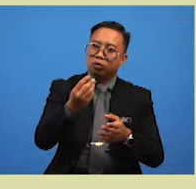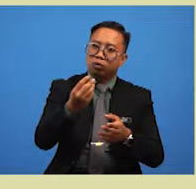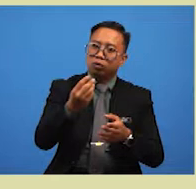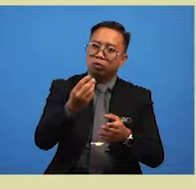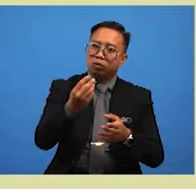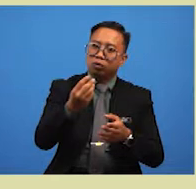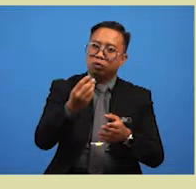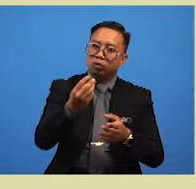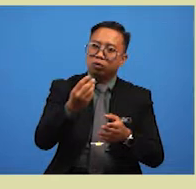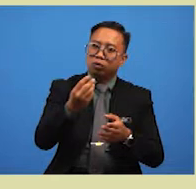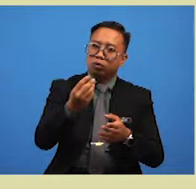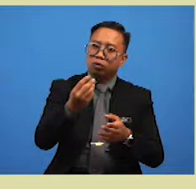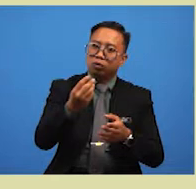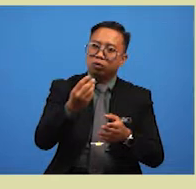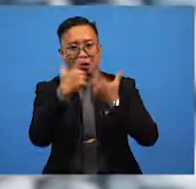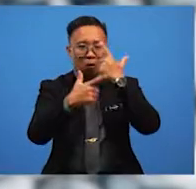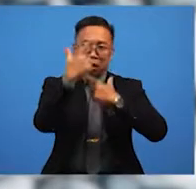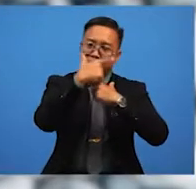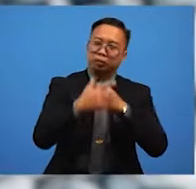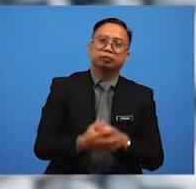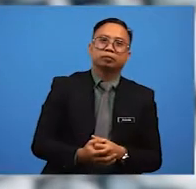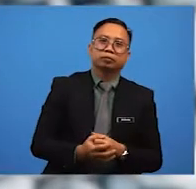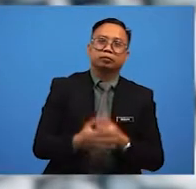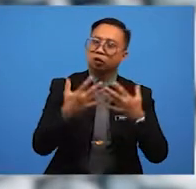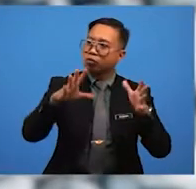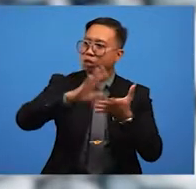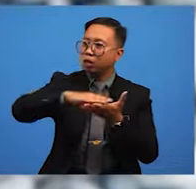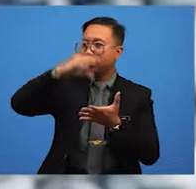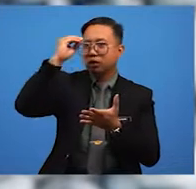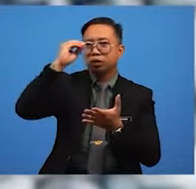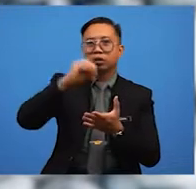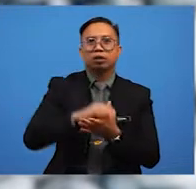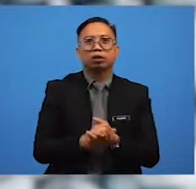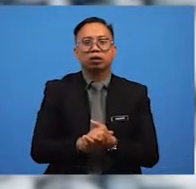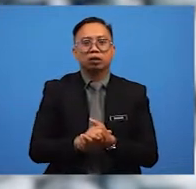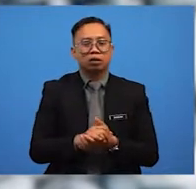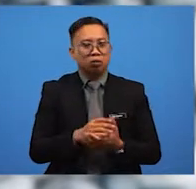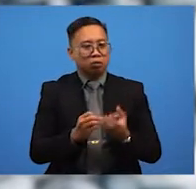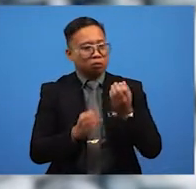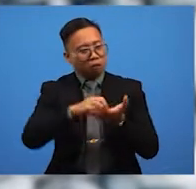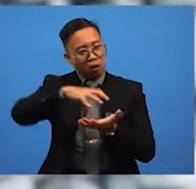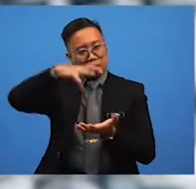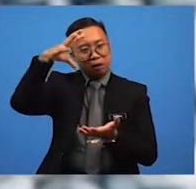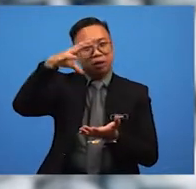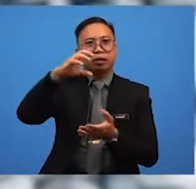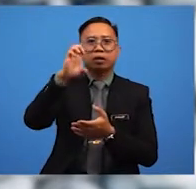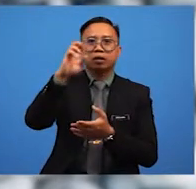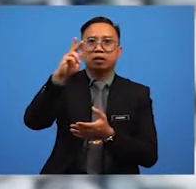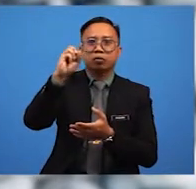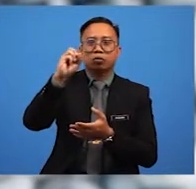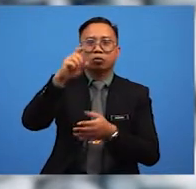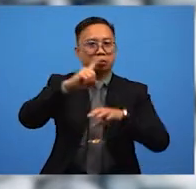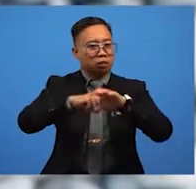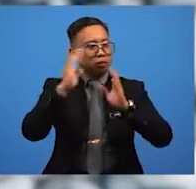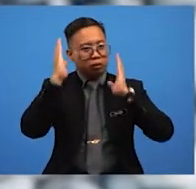pelancongan. Murid-murid, setelah mempelajari tentang kekayaan khazanah ekopelancongan di negara kita,